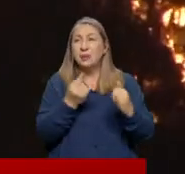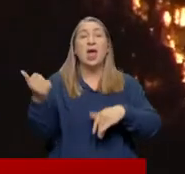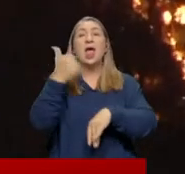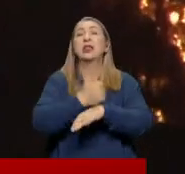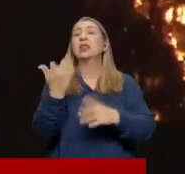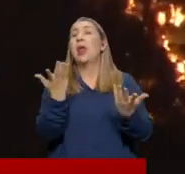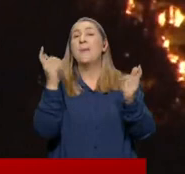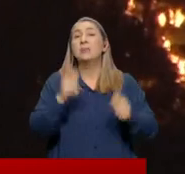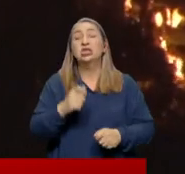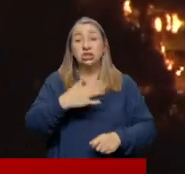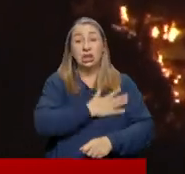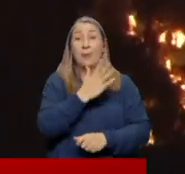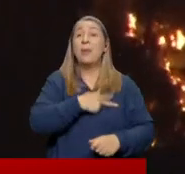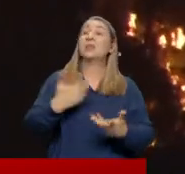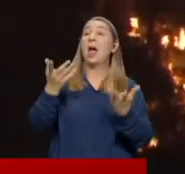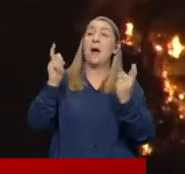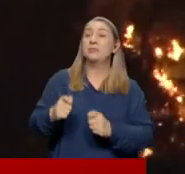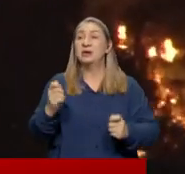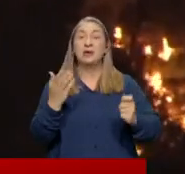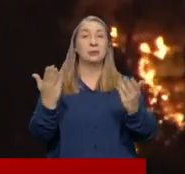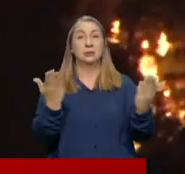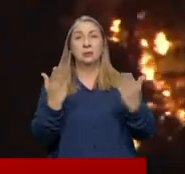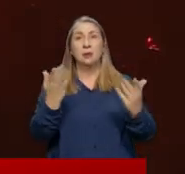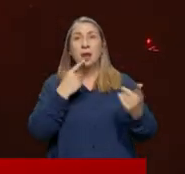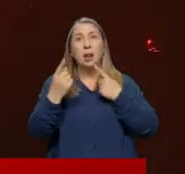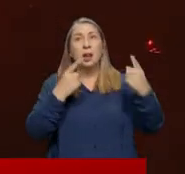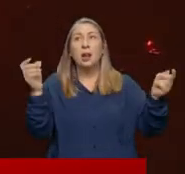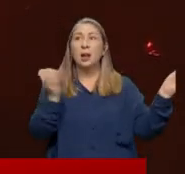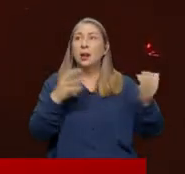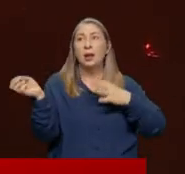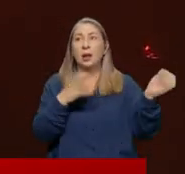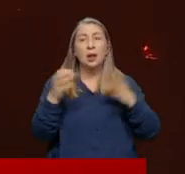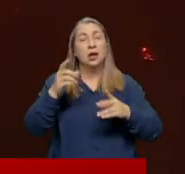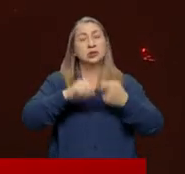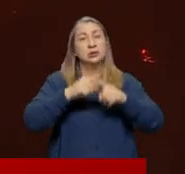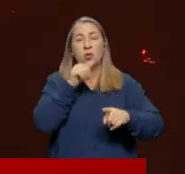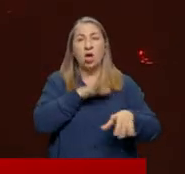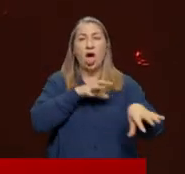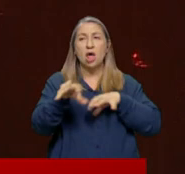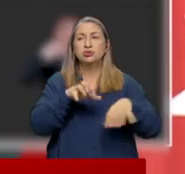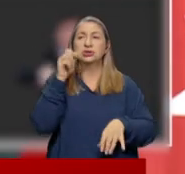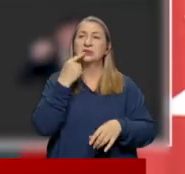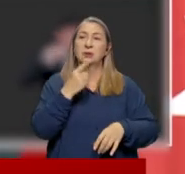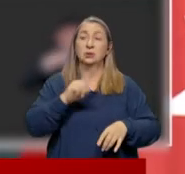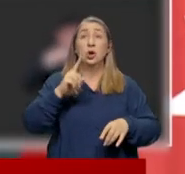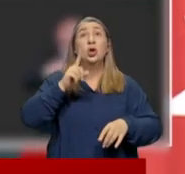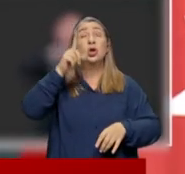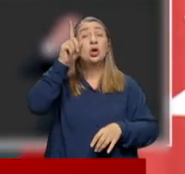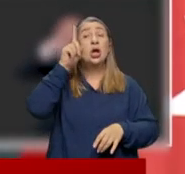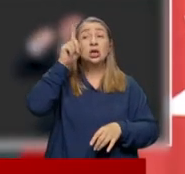iktidar ne yaptı CHP'li belediyeler ne yaptı kıyaslamasını kadar uzandı Kılıçdaroğlu ayrımcılık diye isyan etti